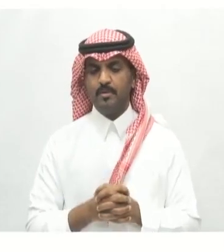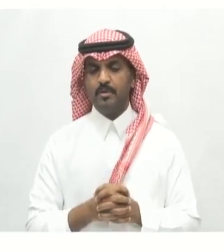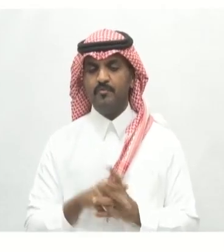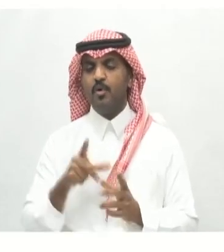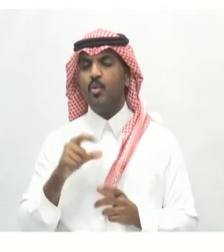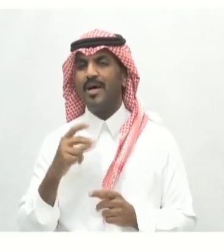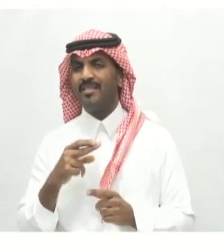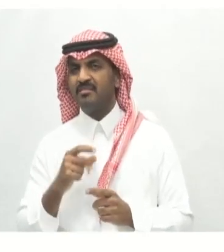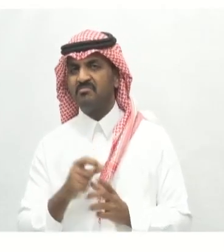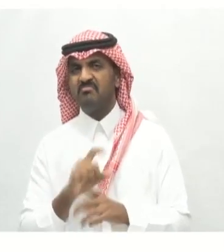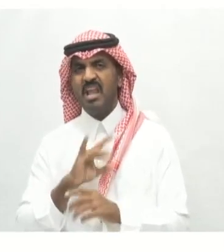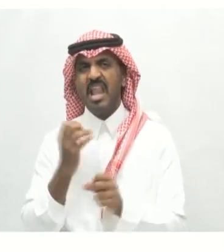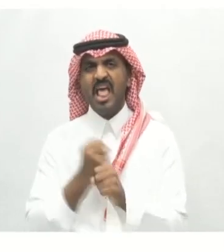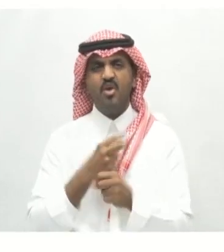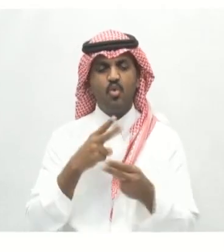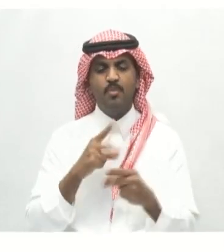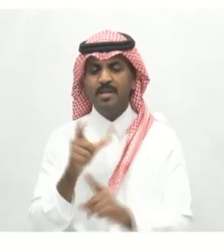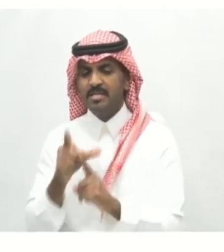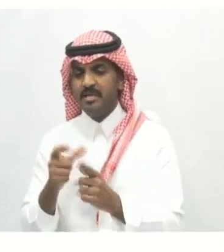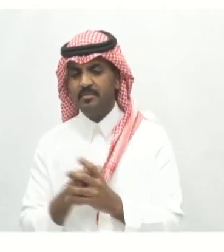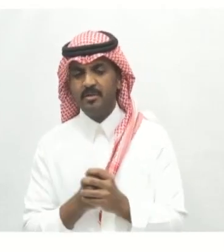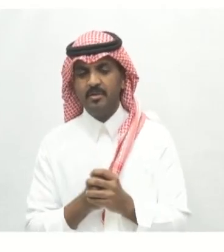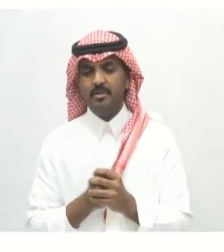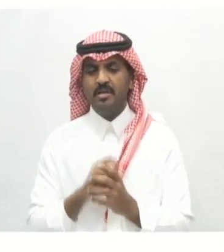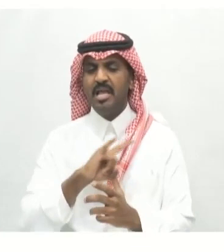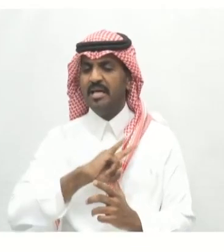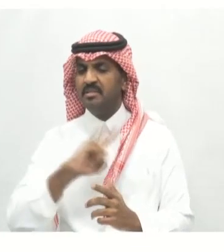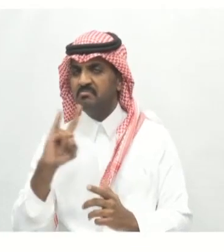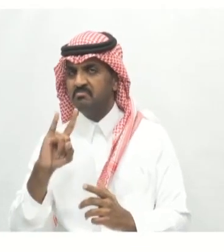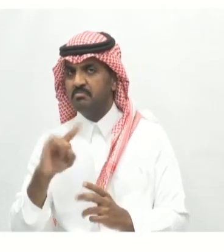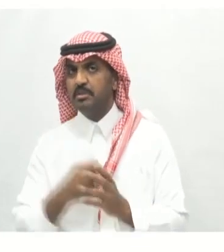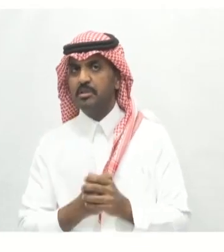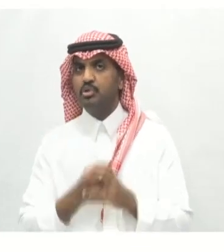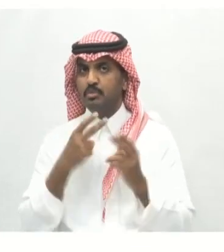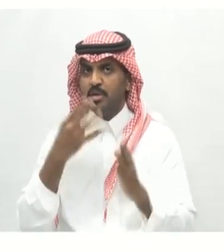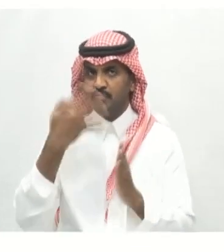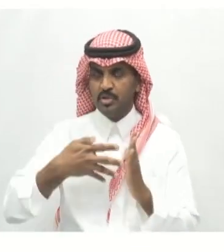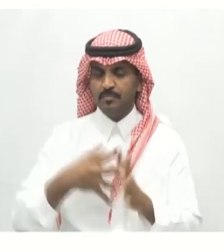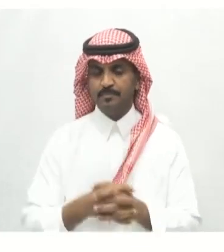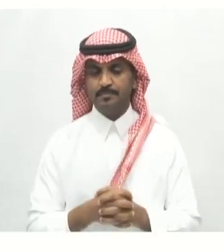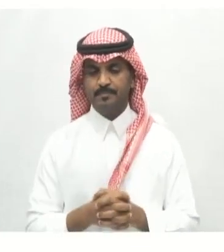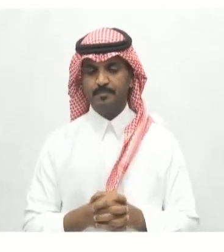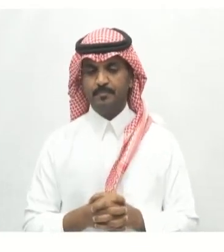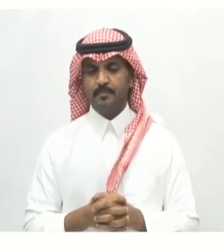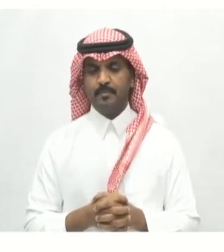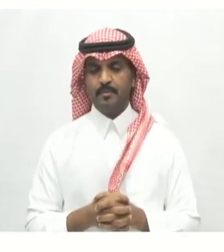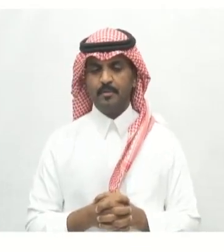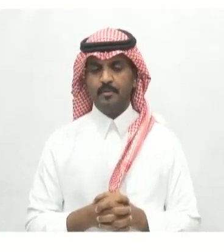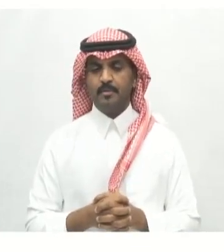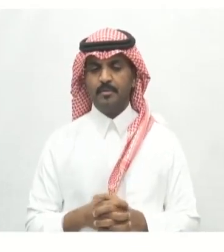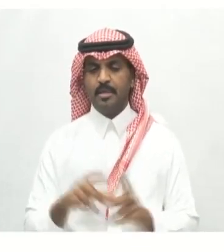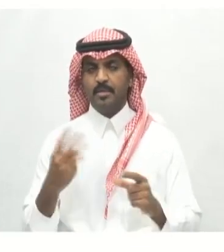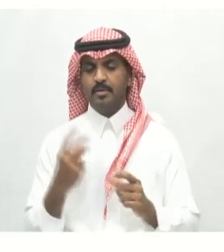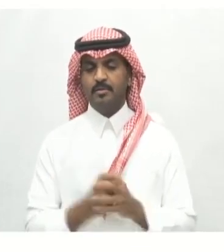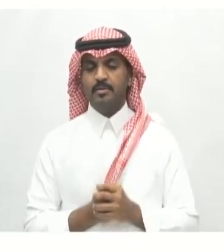رد اي مردود على صاحبه لماذا لعدم اعتباره شرعا ايضا الدليل